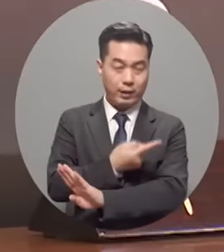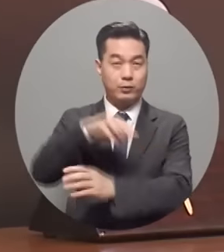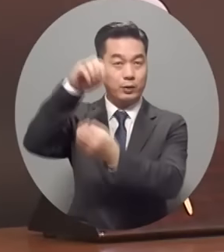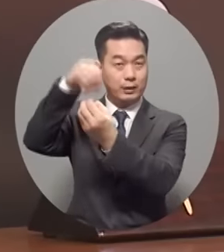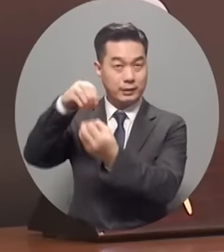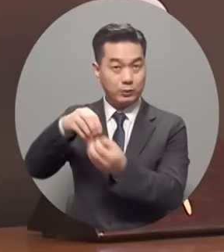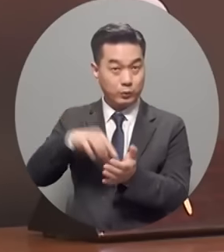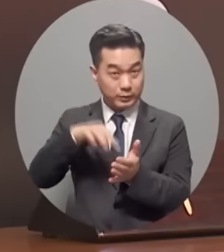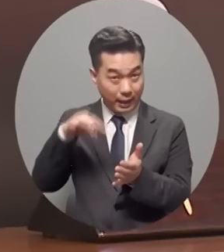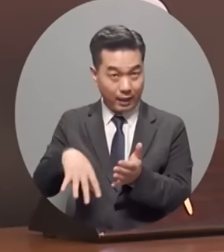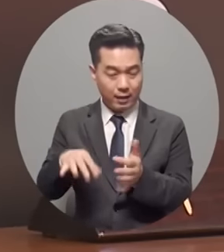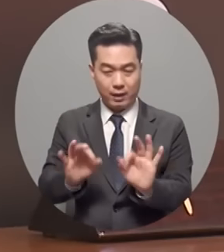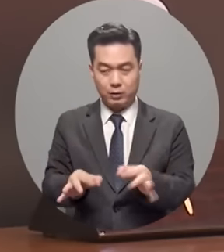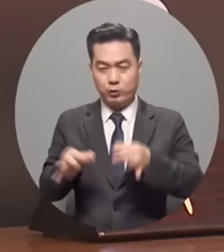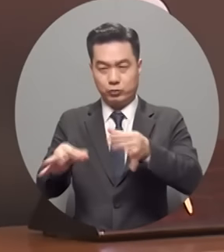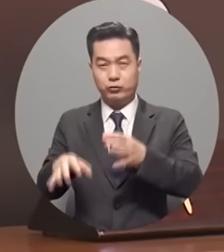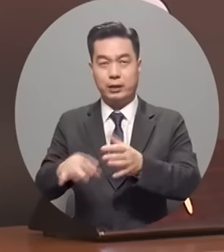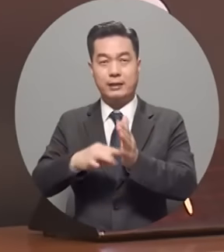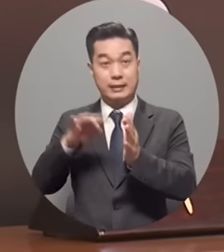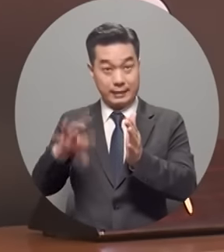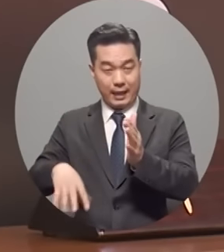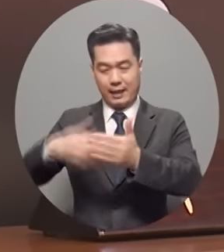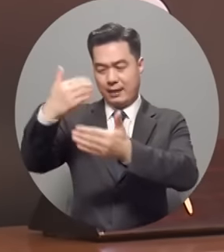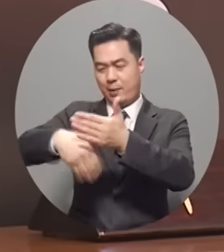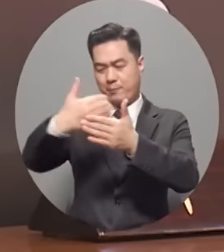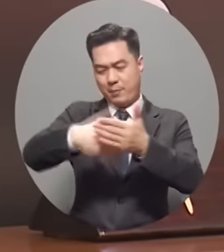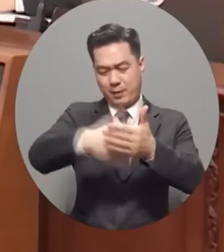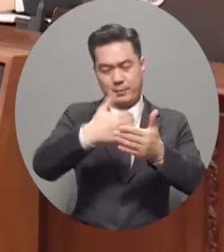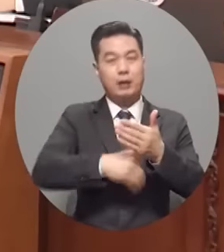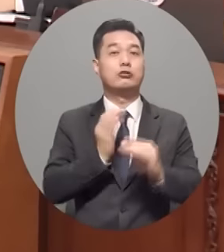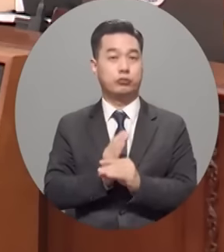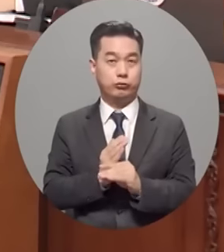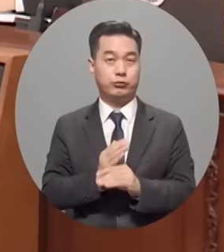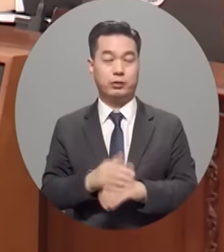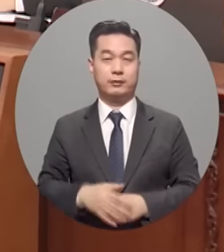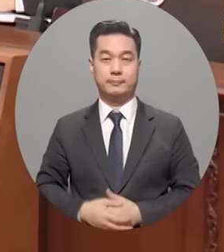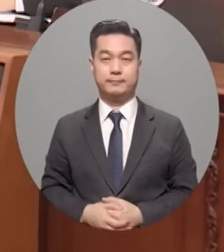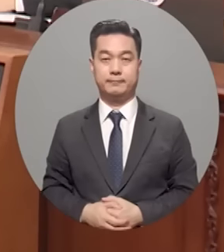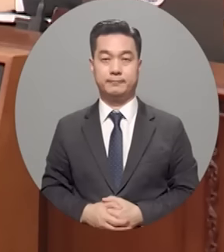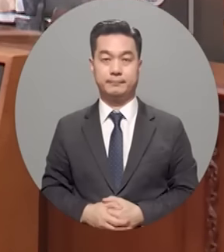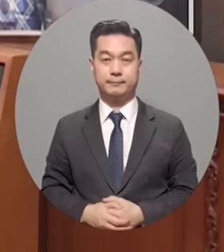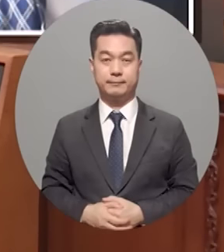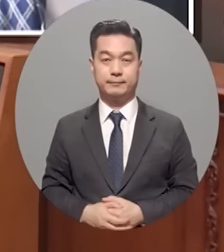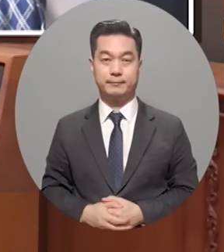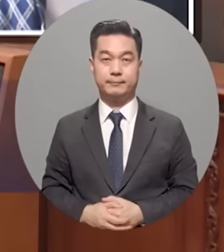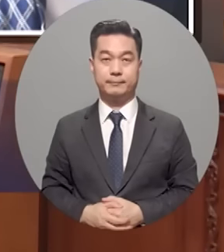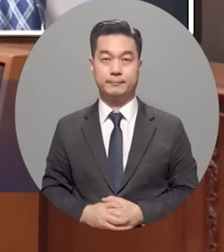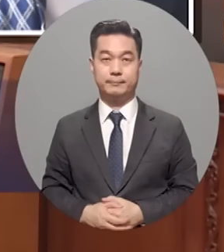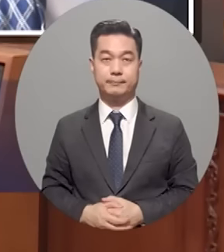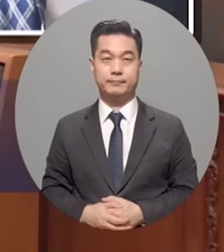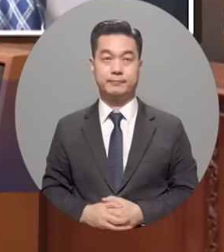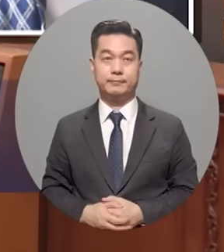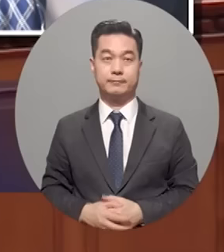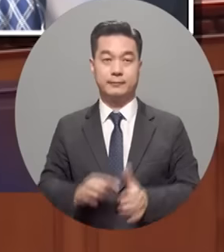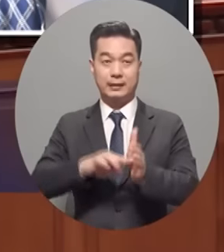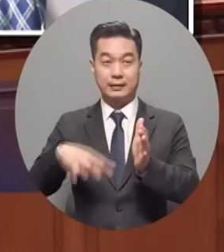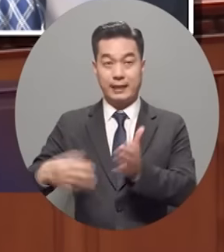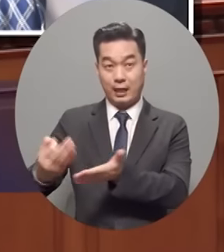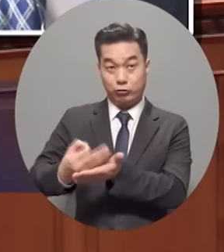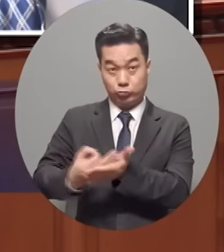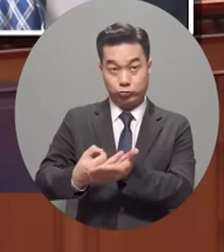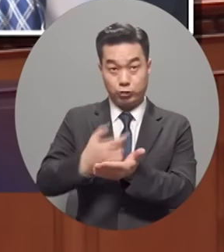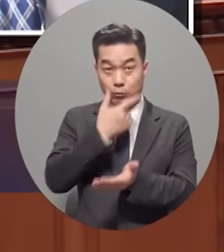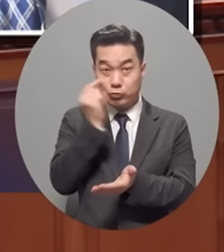금융 투자세무 감세 정책을 확대 추진한다고 예고했습니다 해수 결선이 나게 지금 예산이 짜